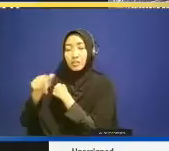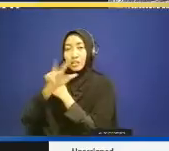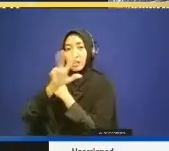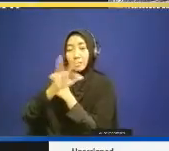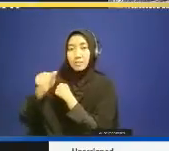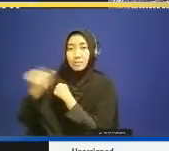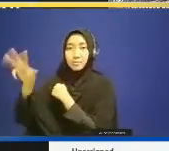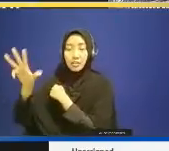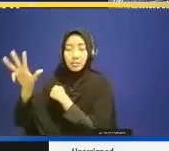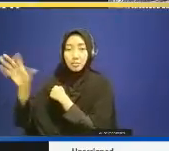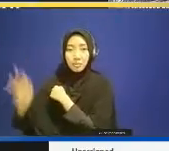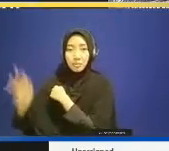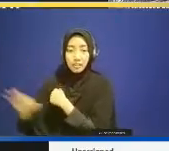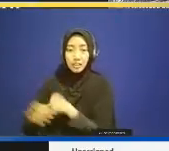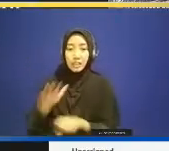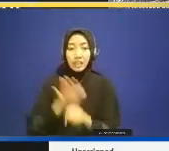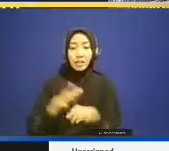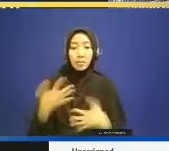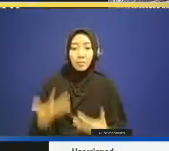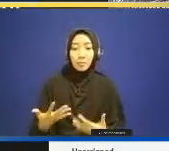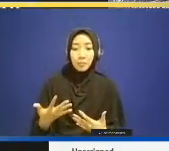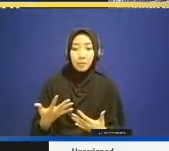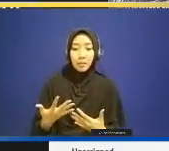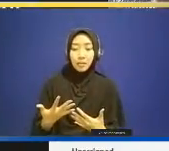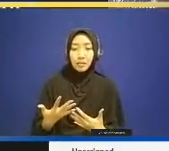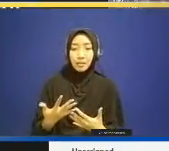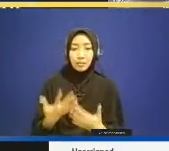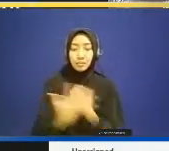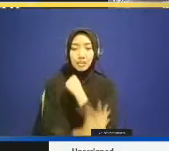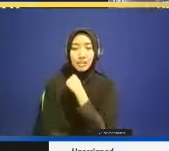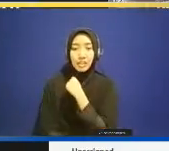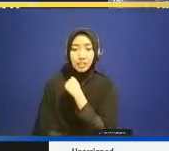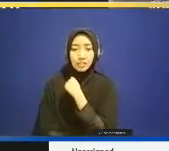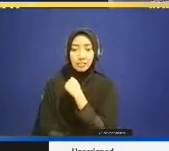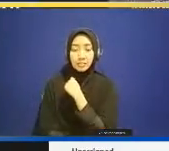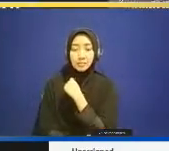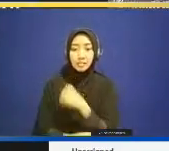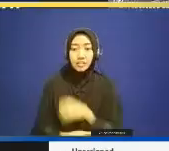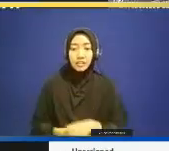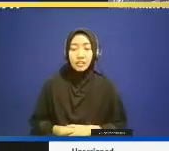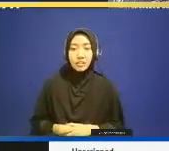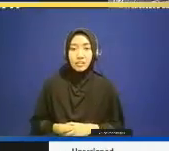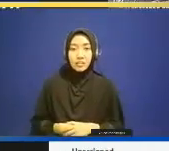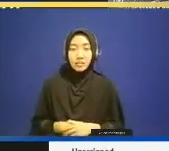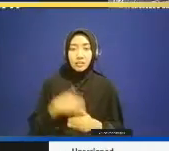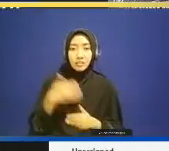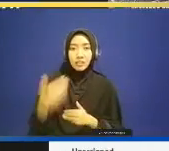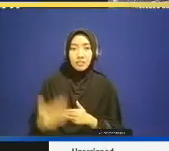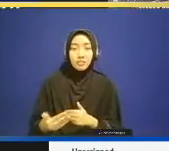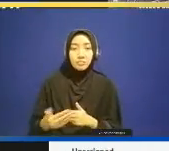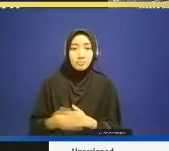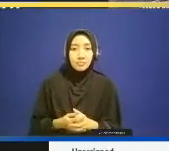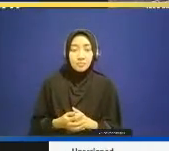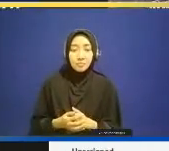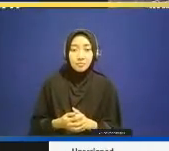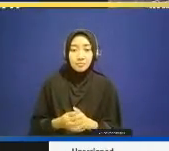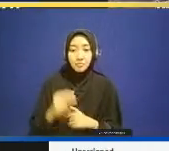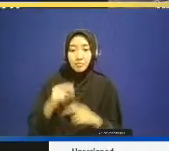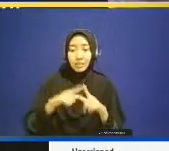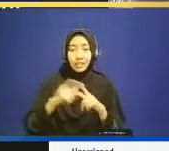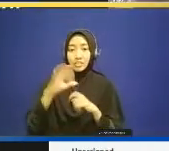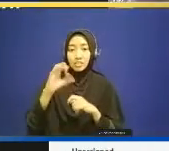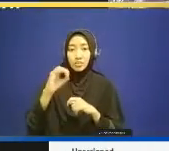dengan penekanan pada penurunan kemiskinan ekstrim tiga Lalu tingkat ketimpangan rasio gini